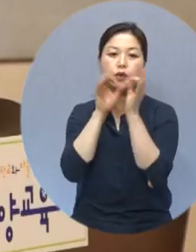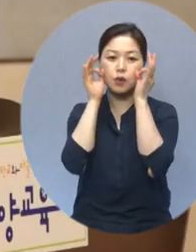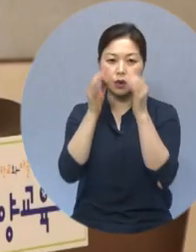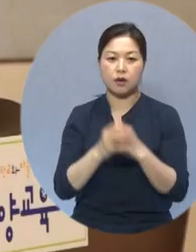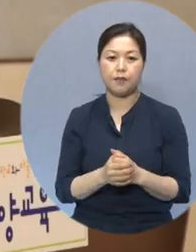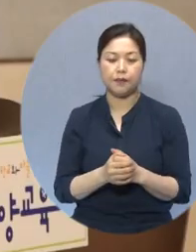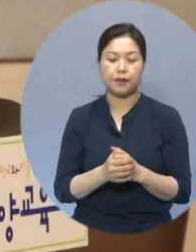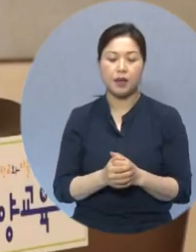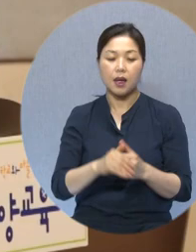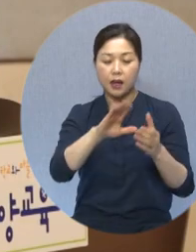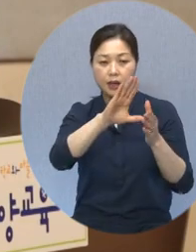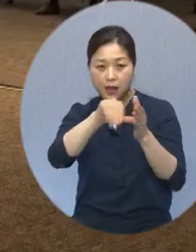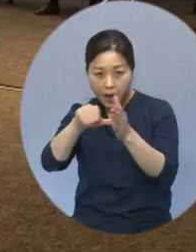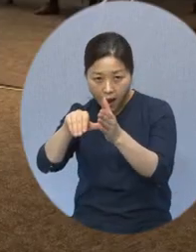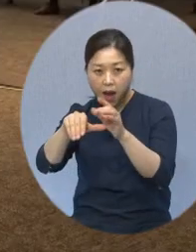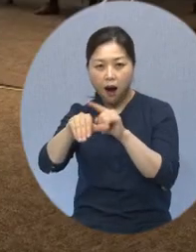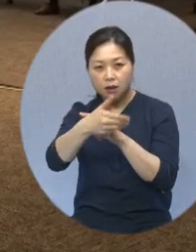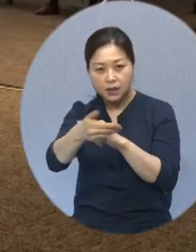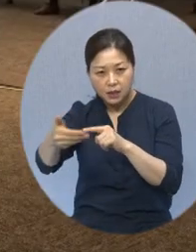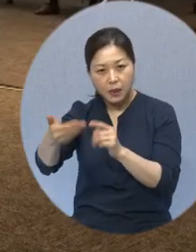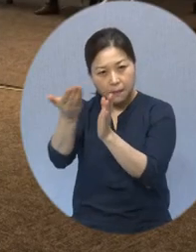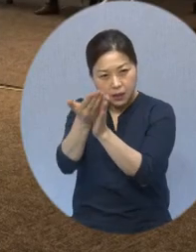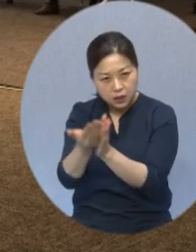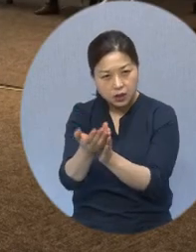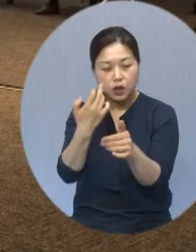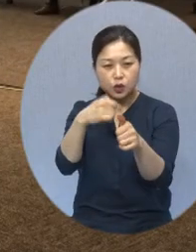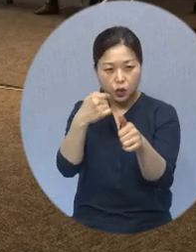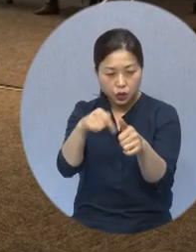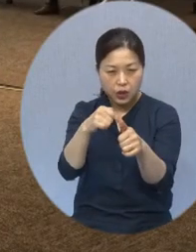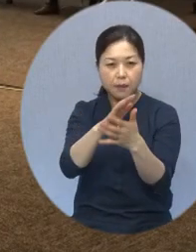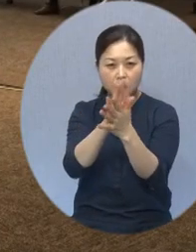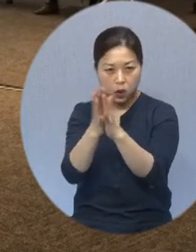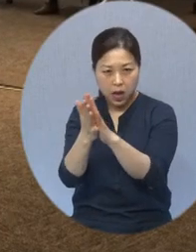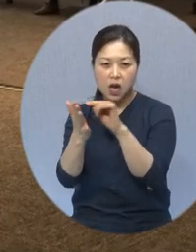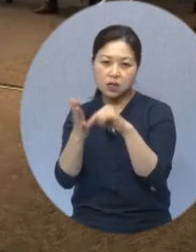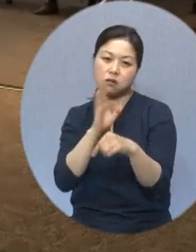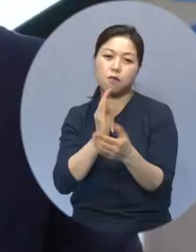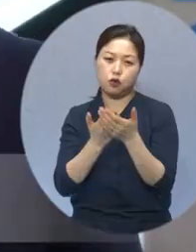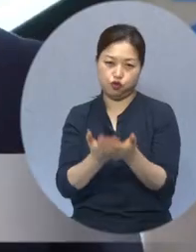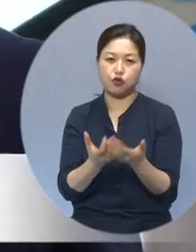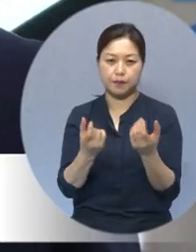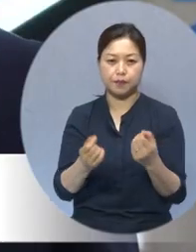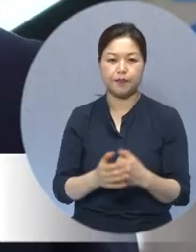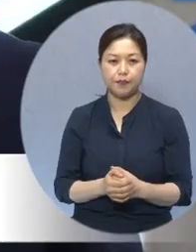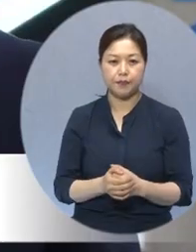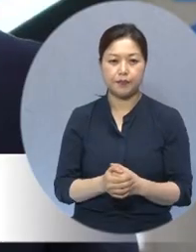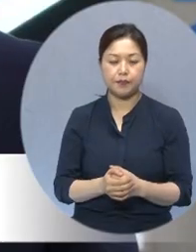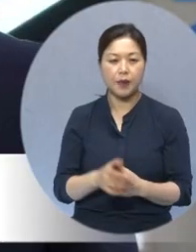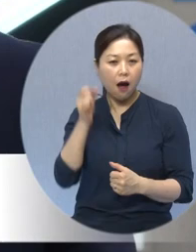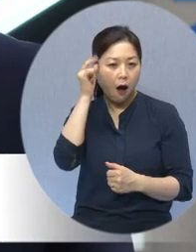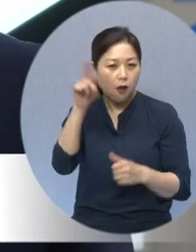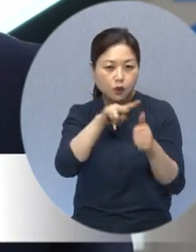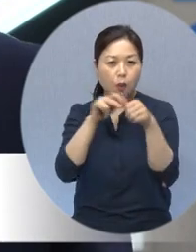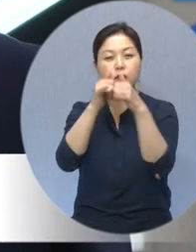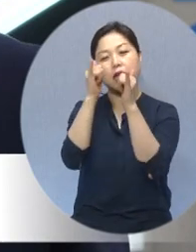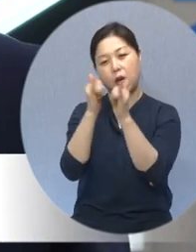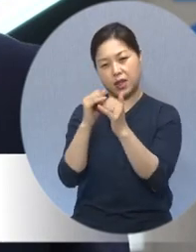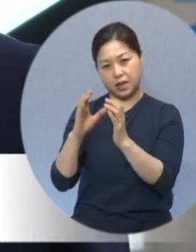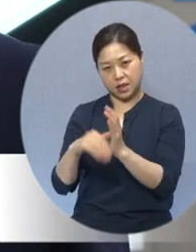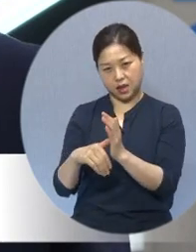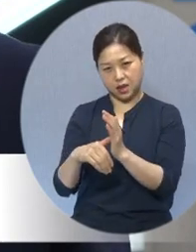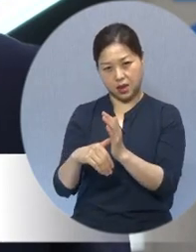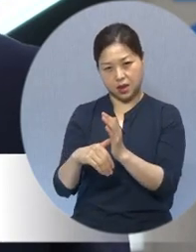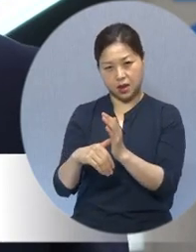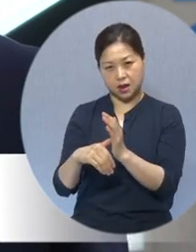시대의 흐름에 맞춘 교육계의 논의와 변화 의지 또한 중요한 요소입니다. 지능정보 사회를 맞이해서 우리